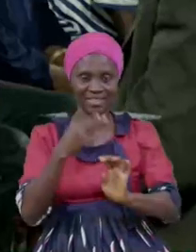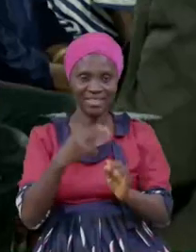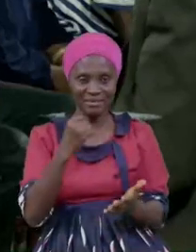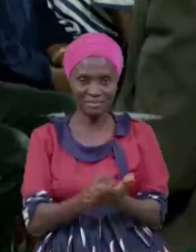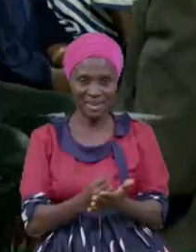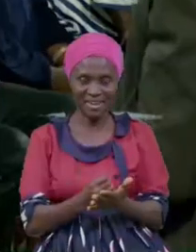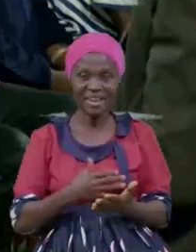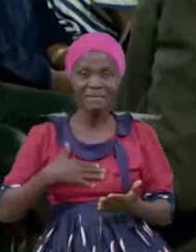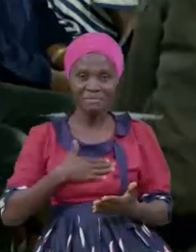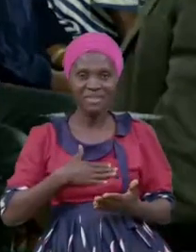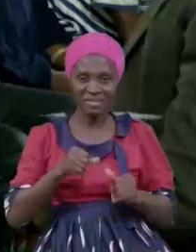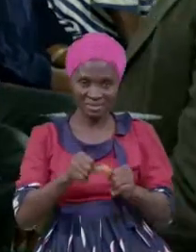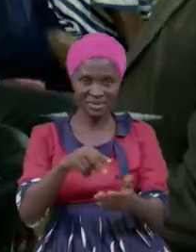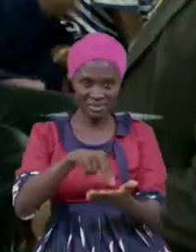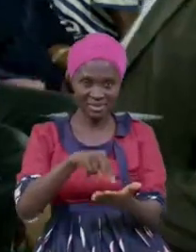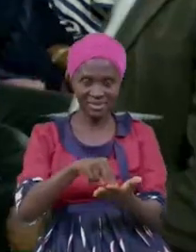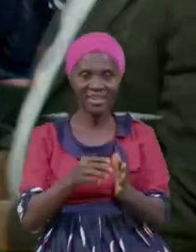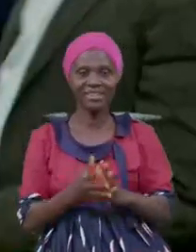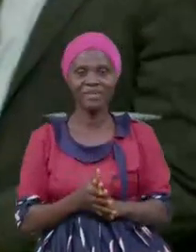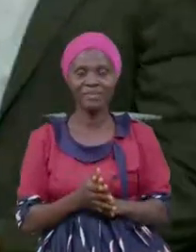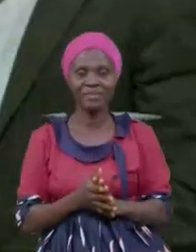Toujours debout, vous qui avez levé la main.